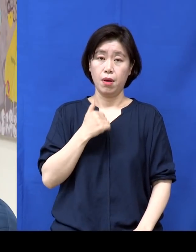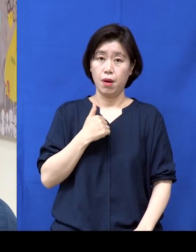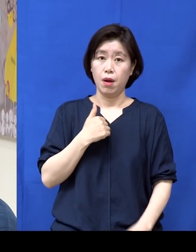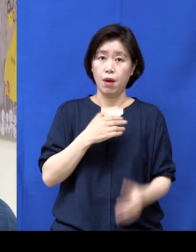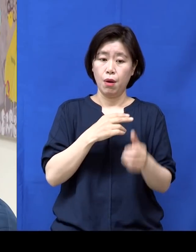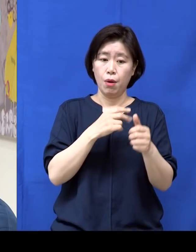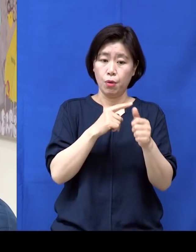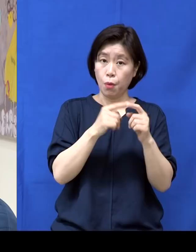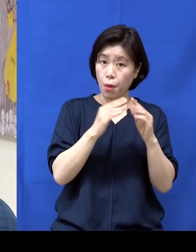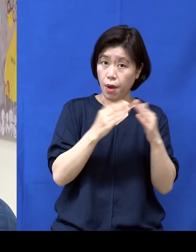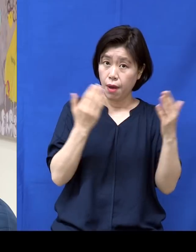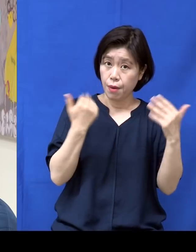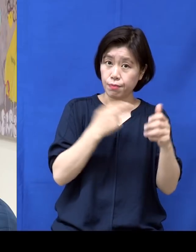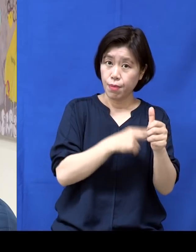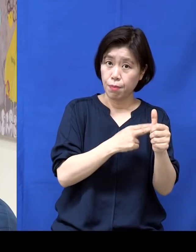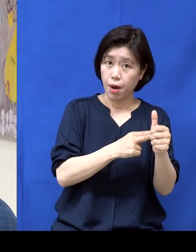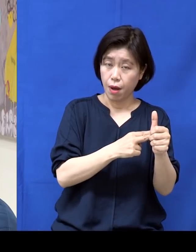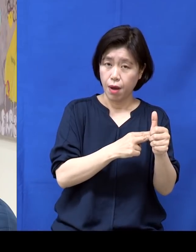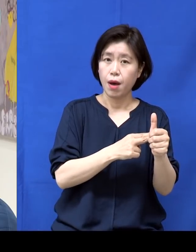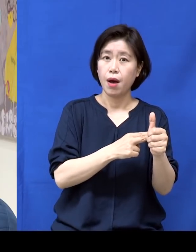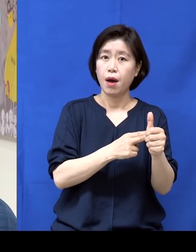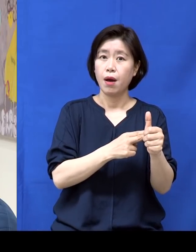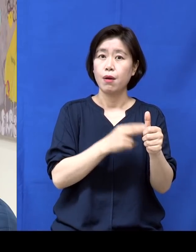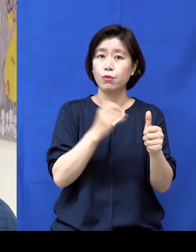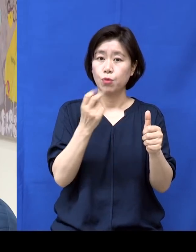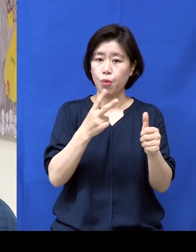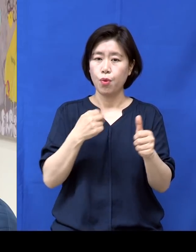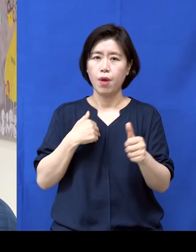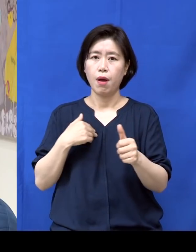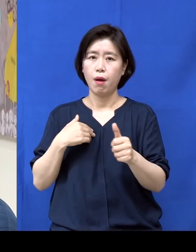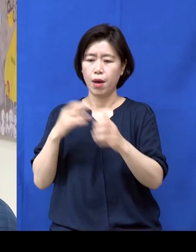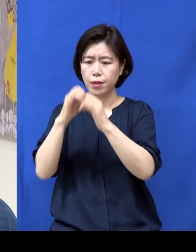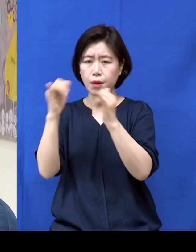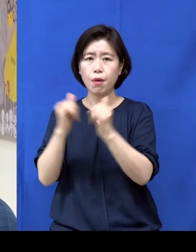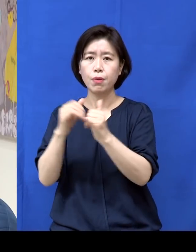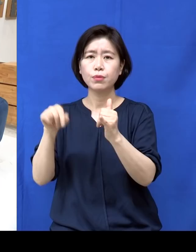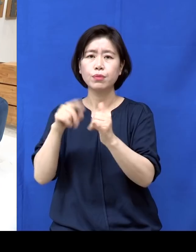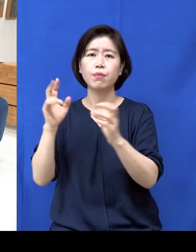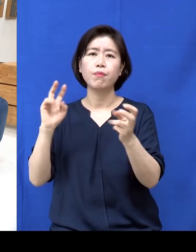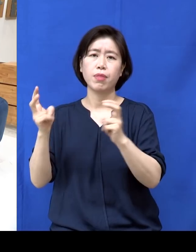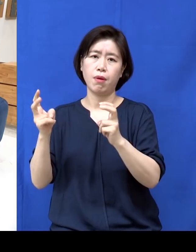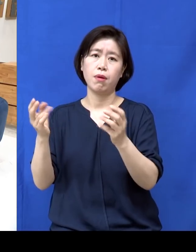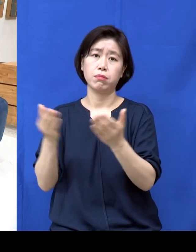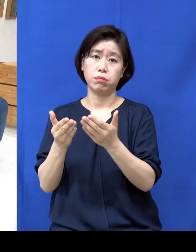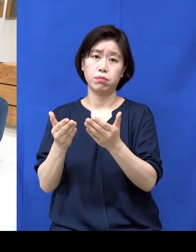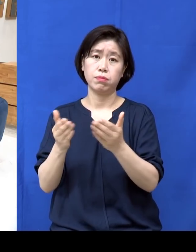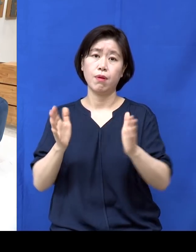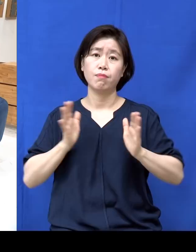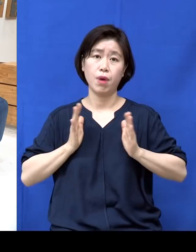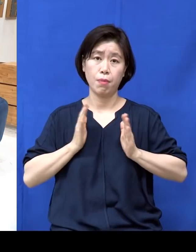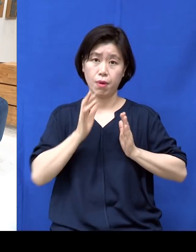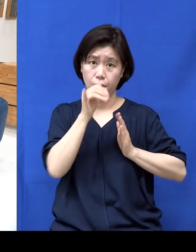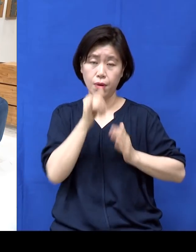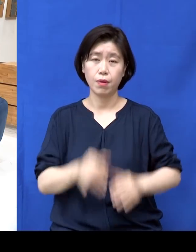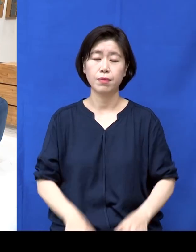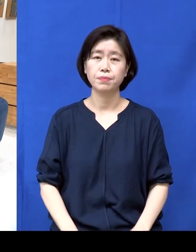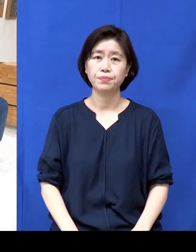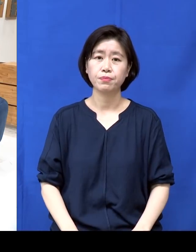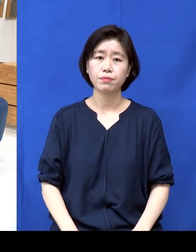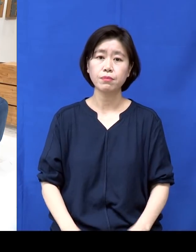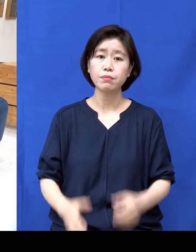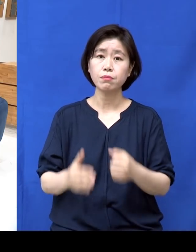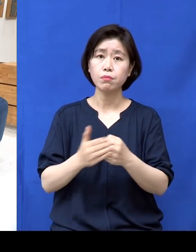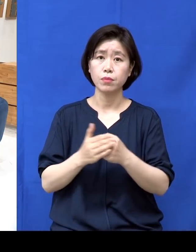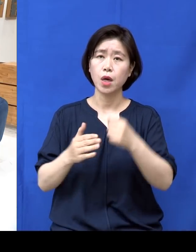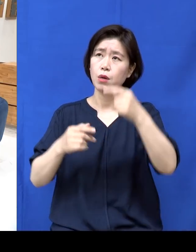생활을 하던 사람이거든요. 네네. 그러니까 교회에서 큰일이 벌어졌다고 해서 회사를 안 나갈 수는 그럼요. 없잖아요. 네. 1월 초였기도 해서 회사도